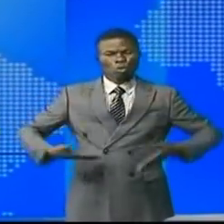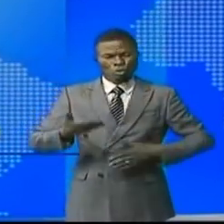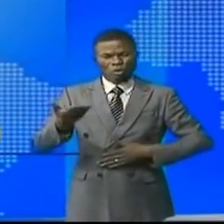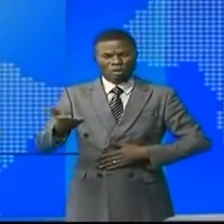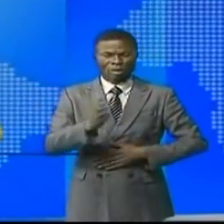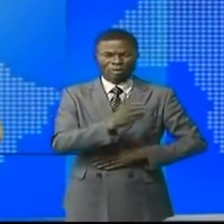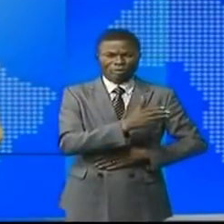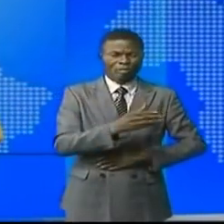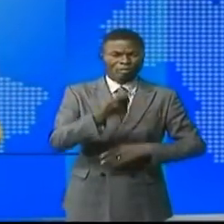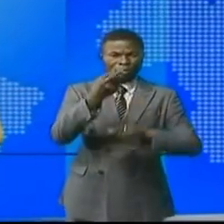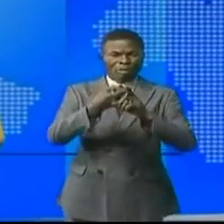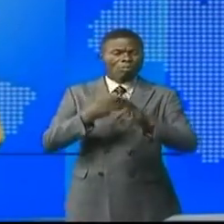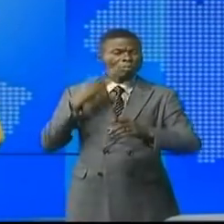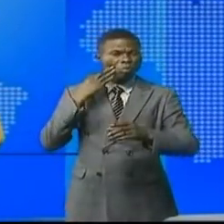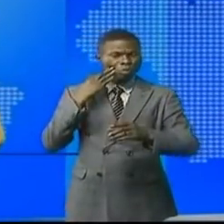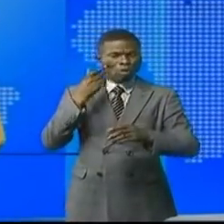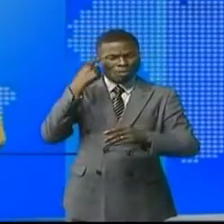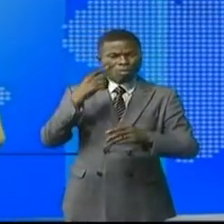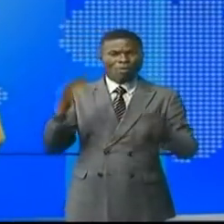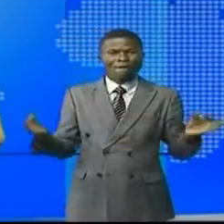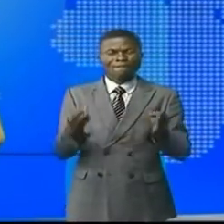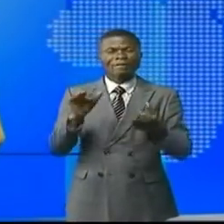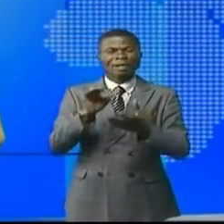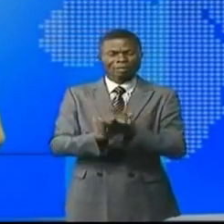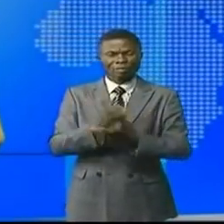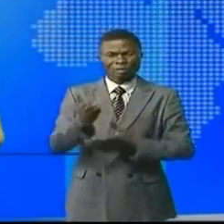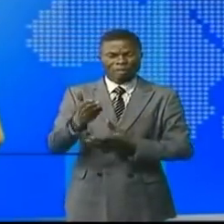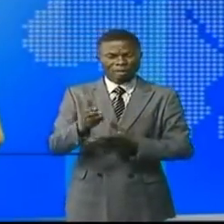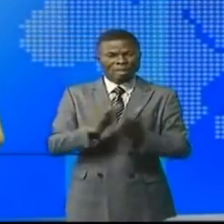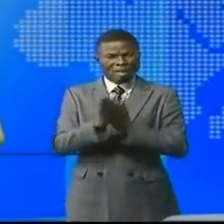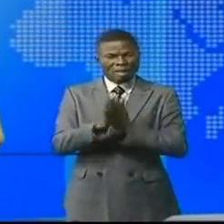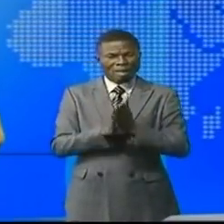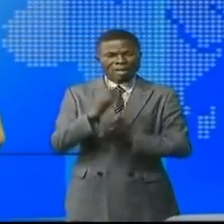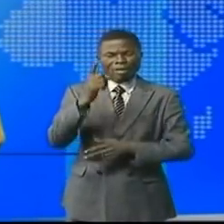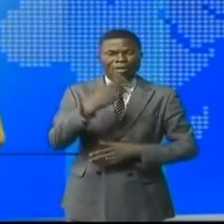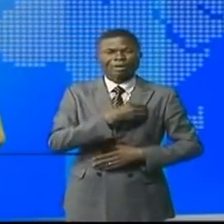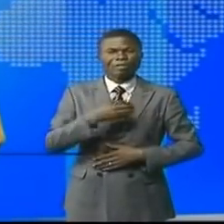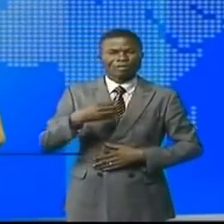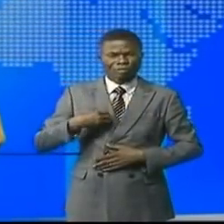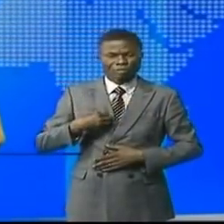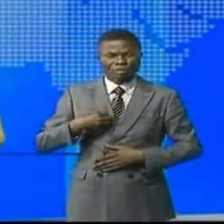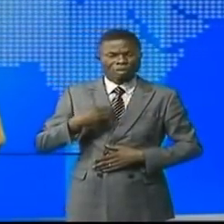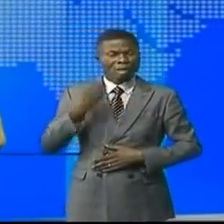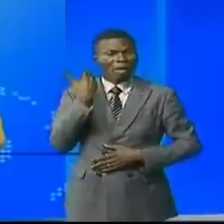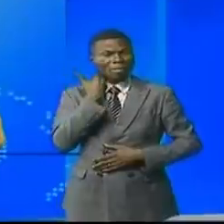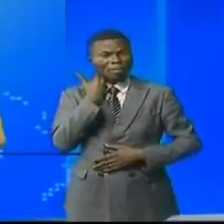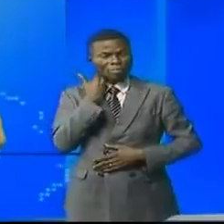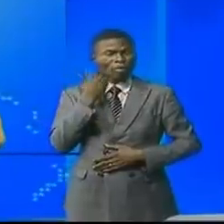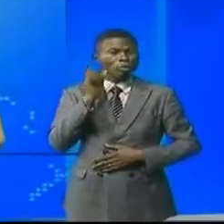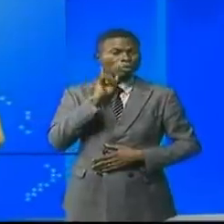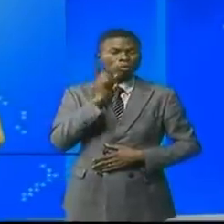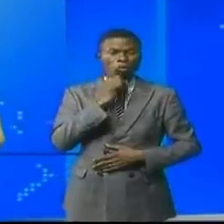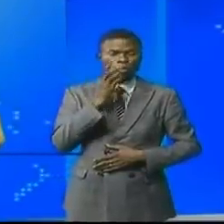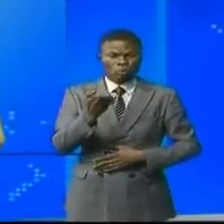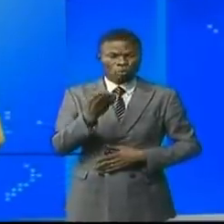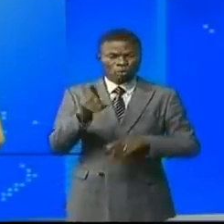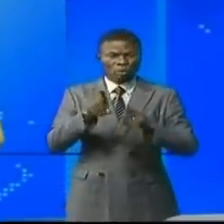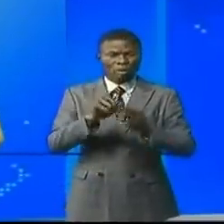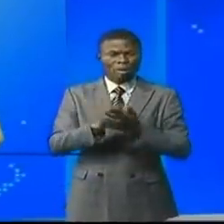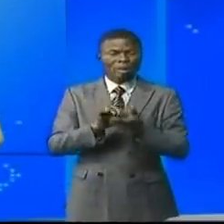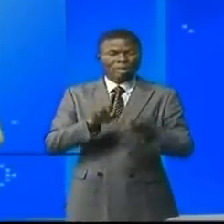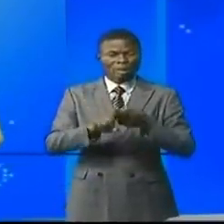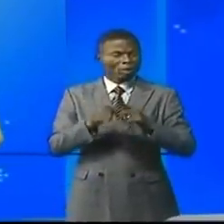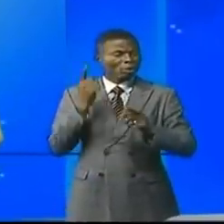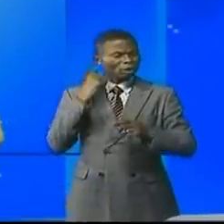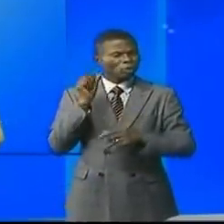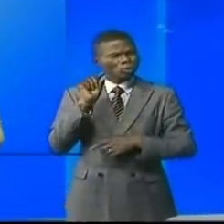Mois de mars dédié à la femme, votre rédaction s'est intéressée sur une femme qui souffre de la surdité et de la déficience